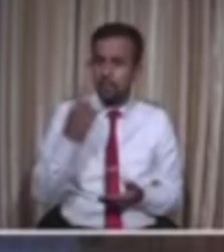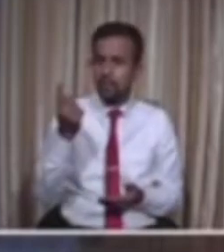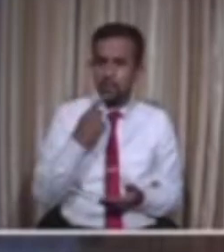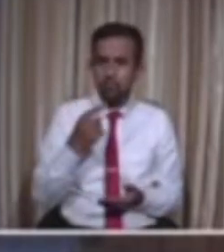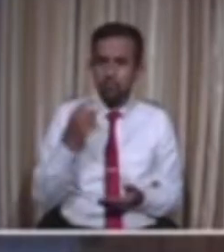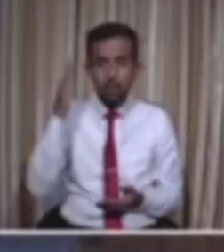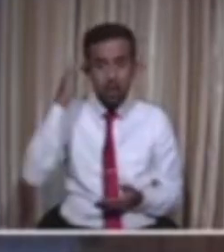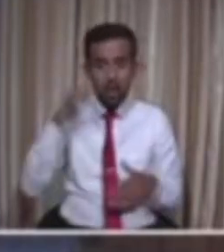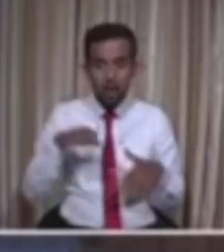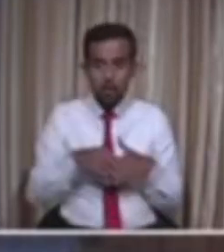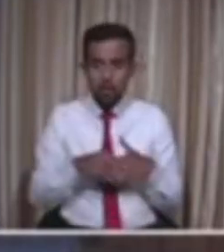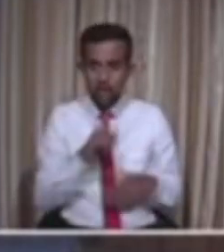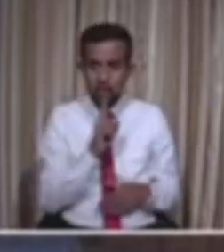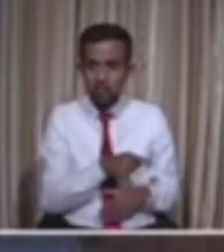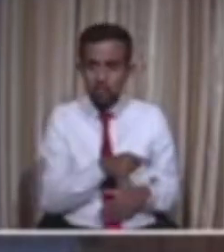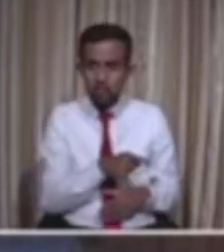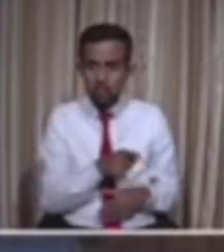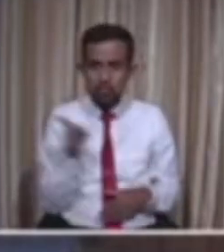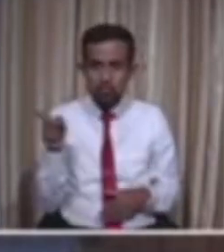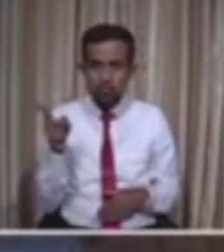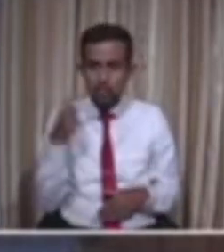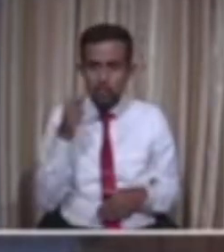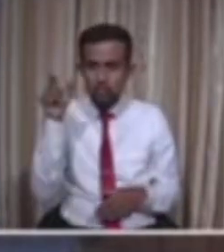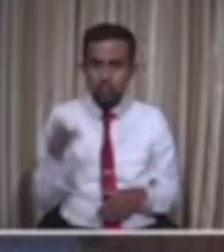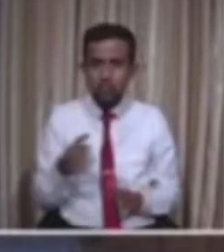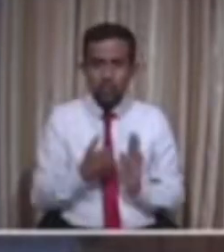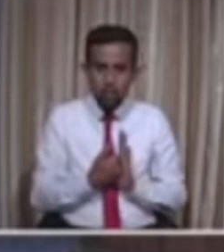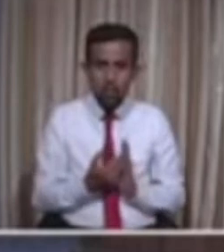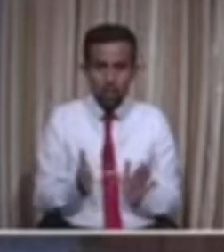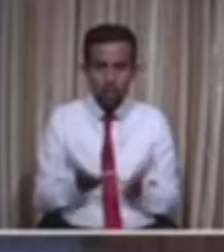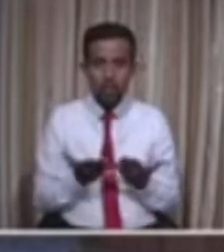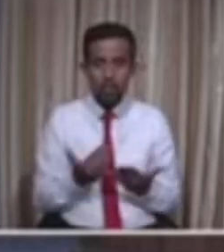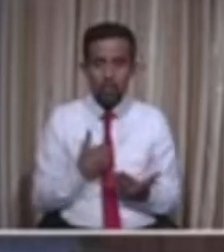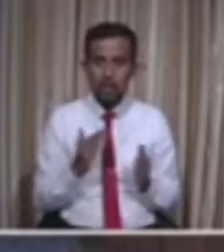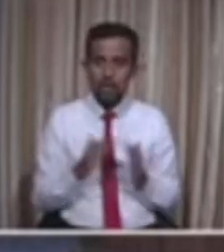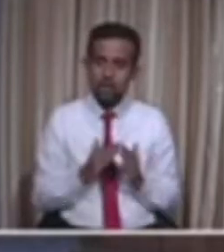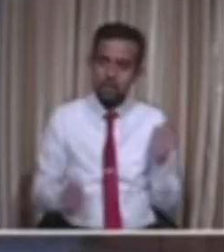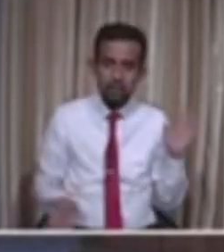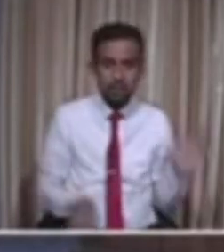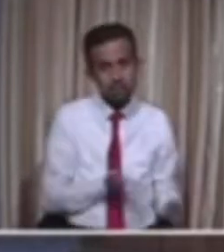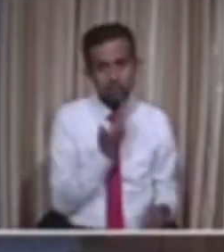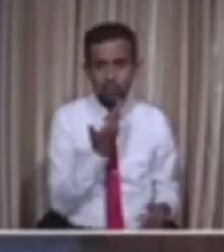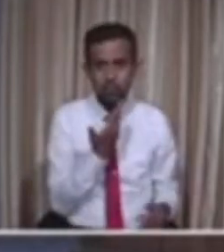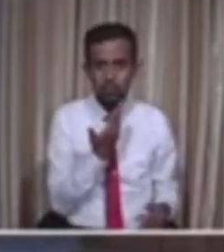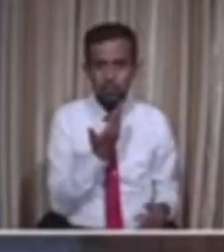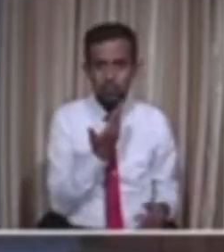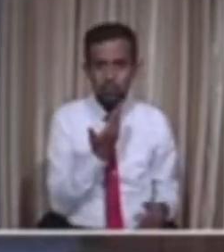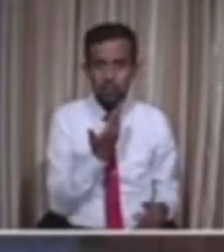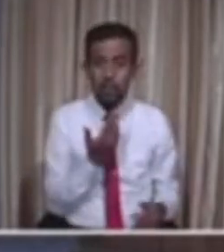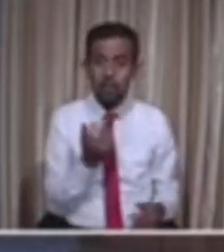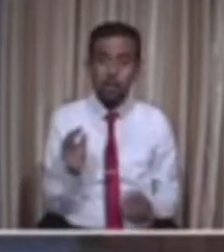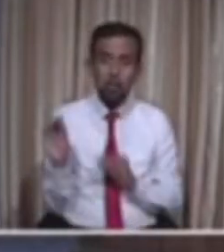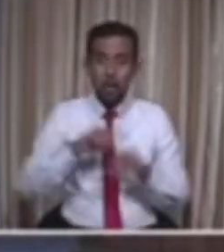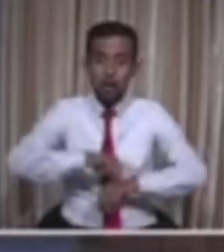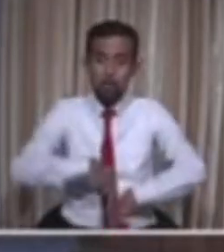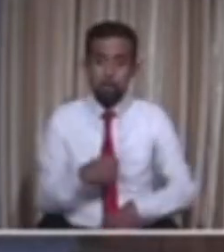බිරිඳට කියනවා කරු නියෝජක කතානායකතුමනි මේ කතා කර මිනිස්සුන්ට ගෞරව කරලා අපි මේ ගෙදරින් යන්. ඒ නිසා අපි එහෙම කිව්වට පස්සේ පැය